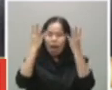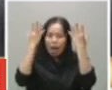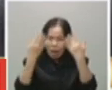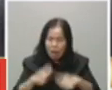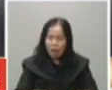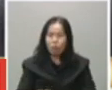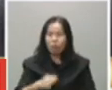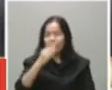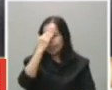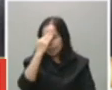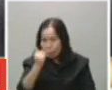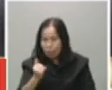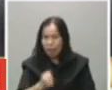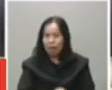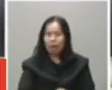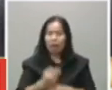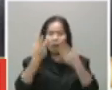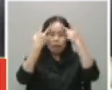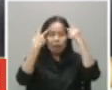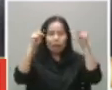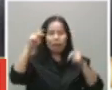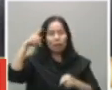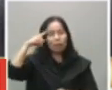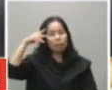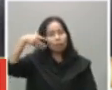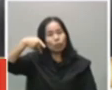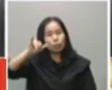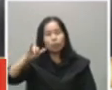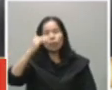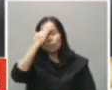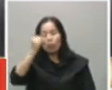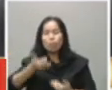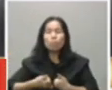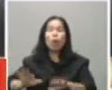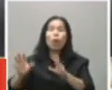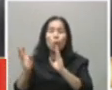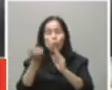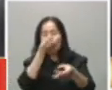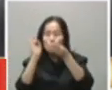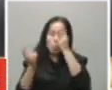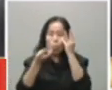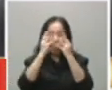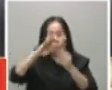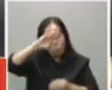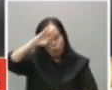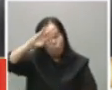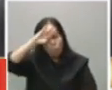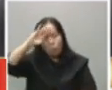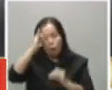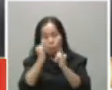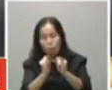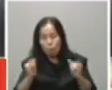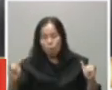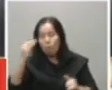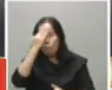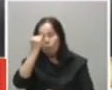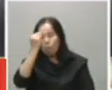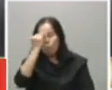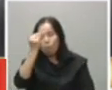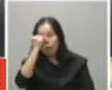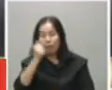ยให้พี่น้องประชาชนเนี่ยสูดดมจนเกิดโรคร้ายเต็มบ้านเต็มเมืองเรื่องนี้ไม่ใช่เรื่อง